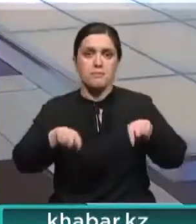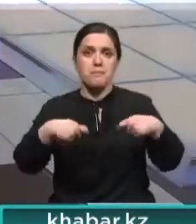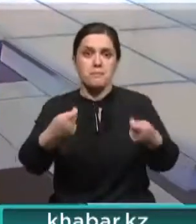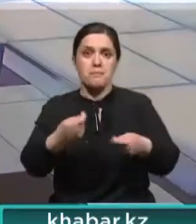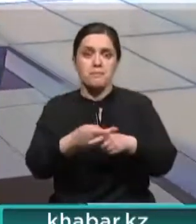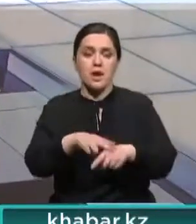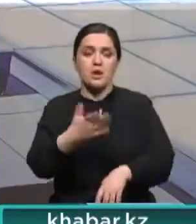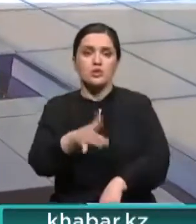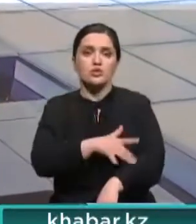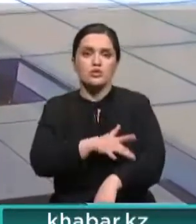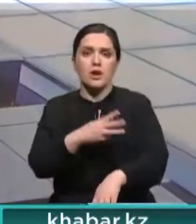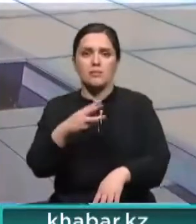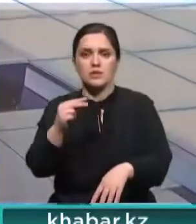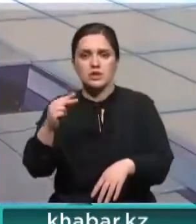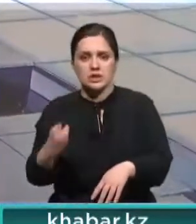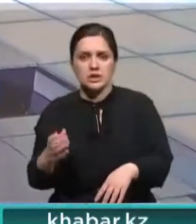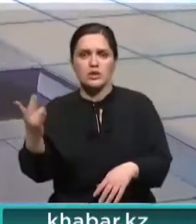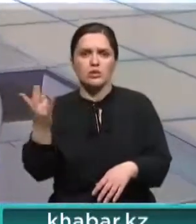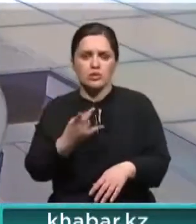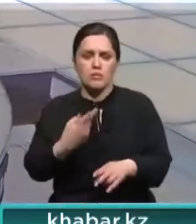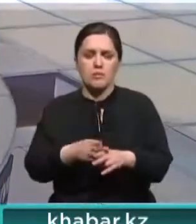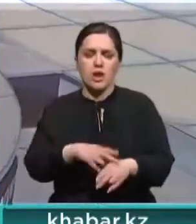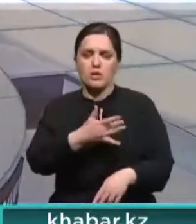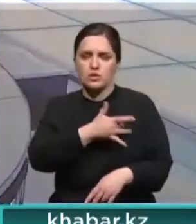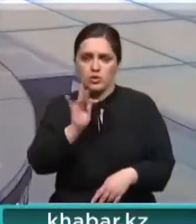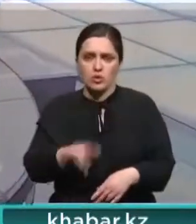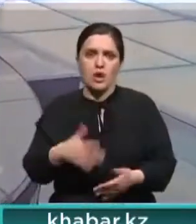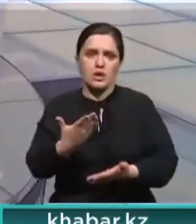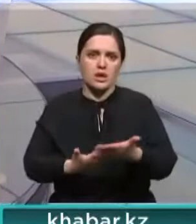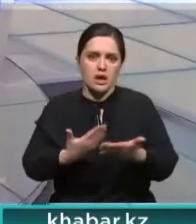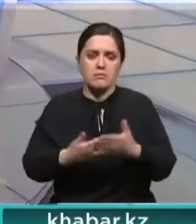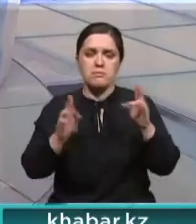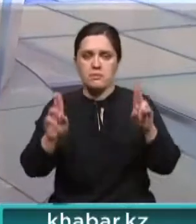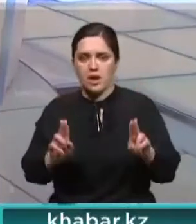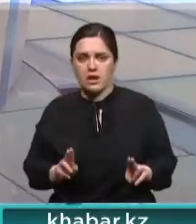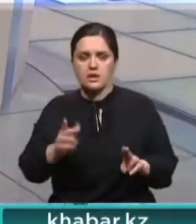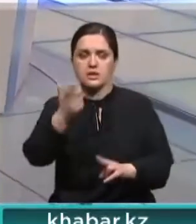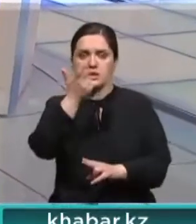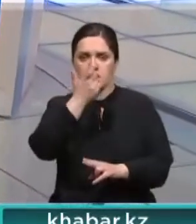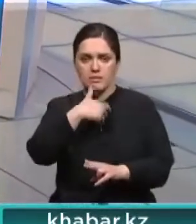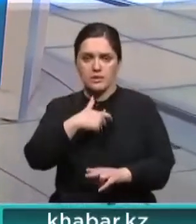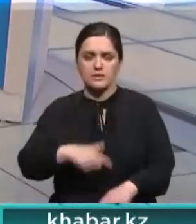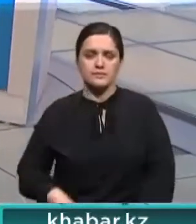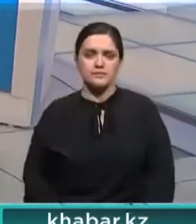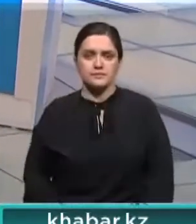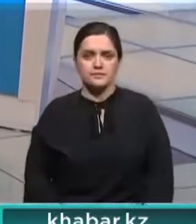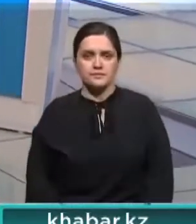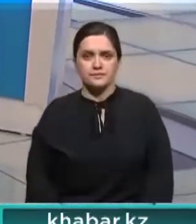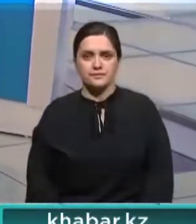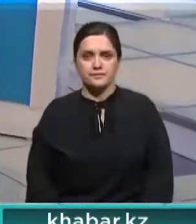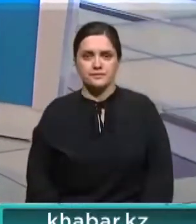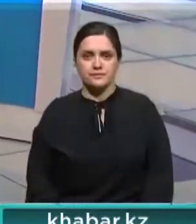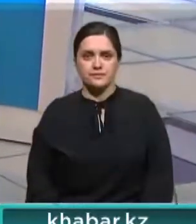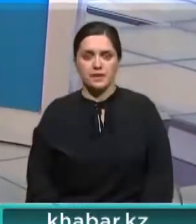нашими службами, и следовать строго тем рекомендациям, которые даются дежурными службами.